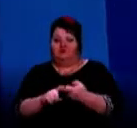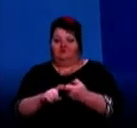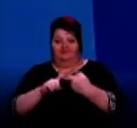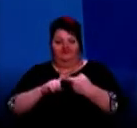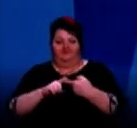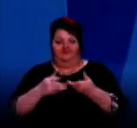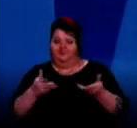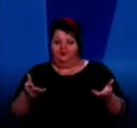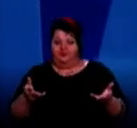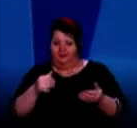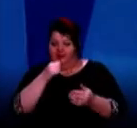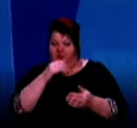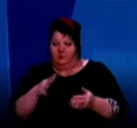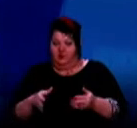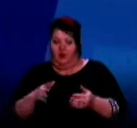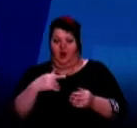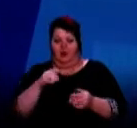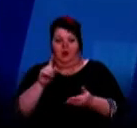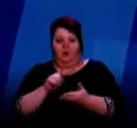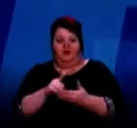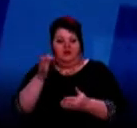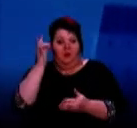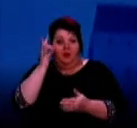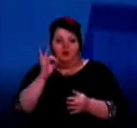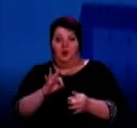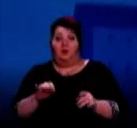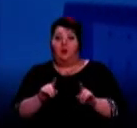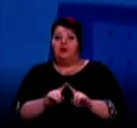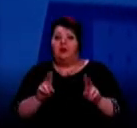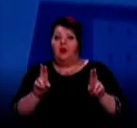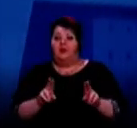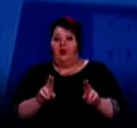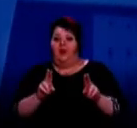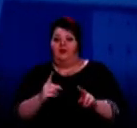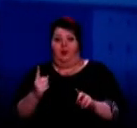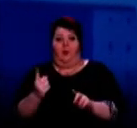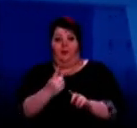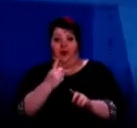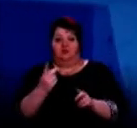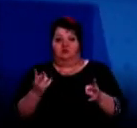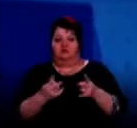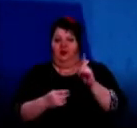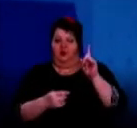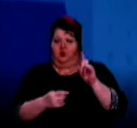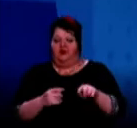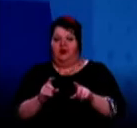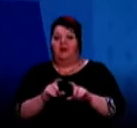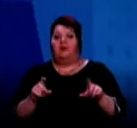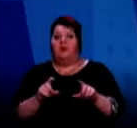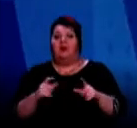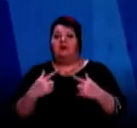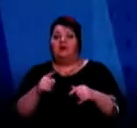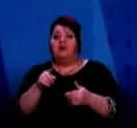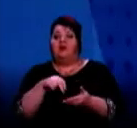ми з вами повинні пам'ятати про такі правила. Перш за все, дуже важливо довіряти магазину, де ви купуєте